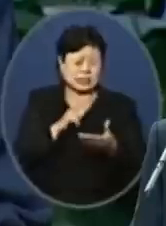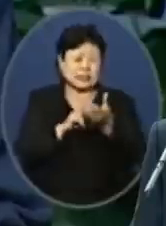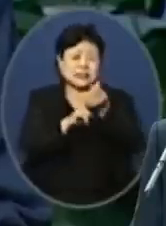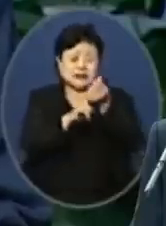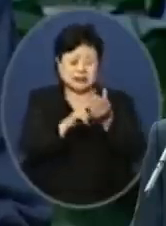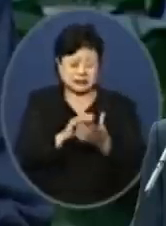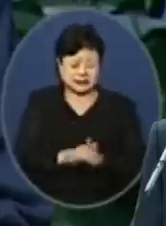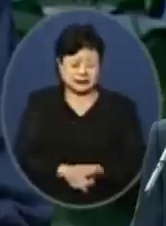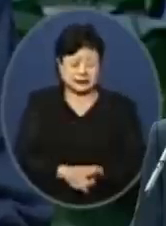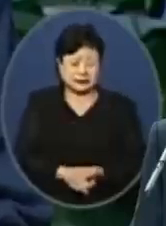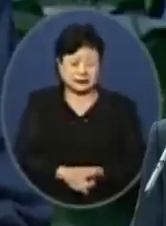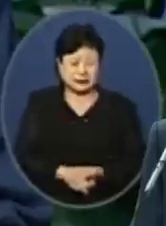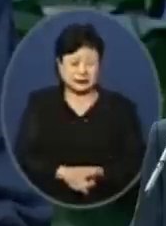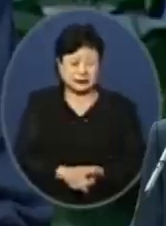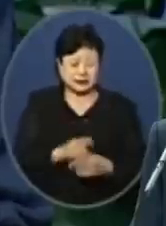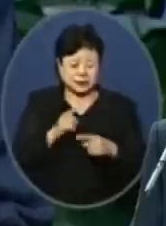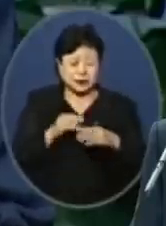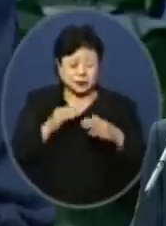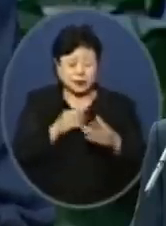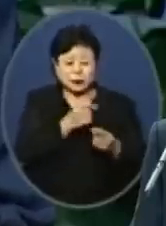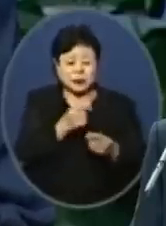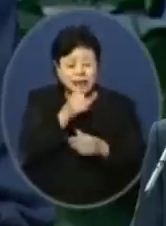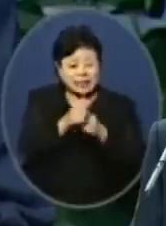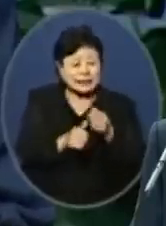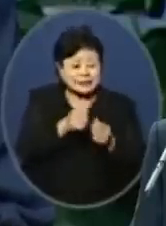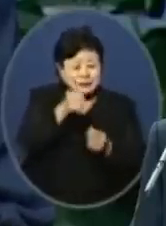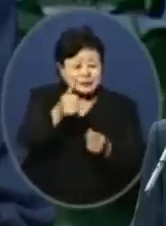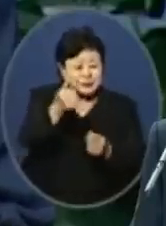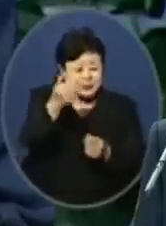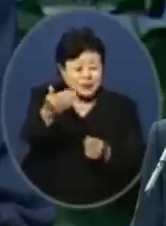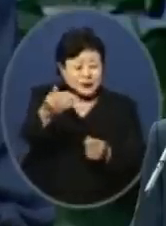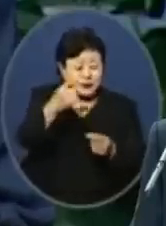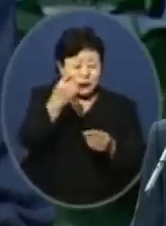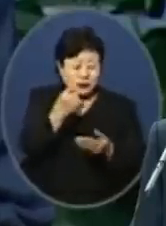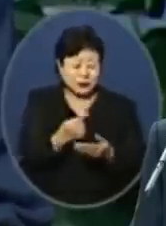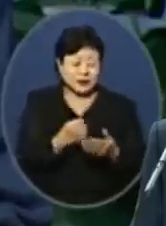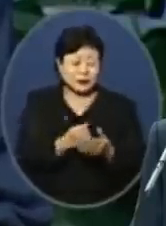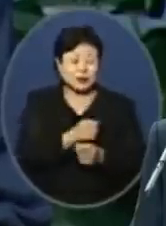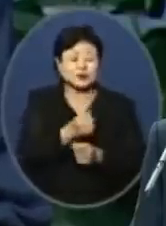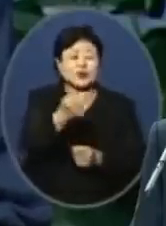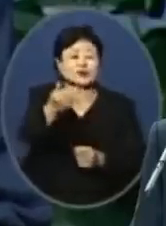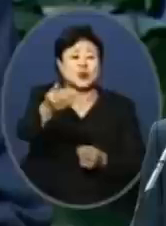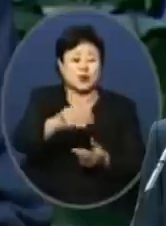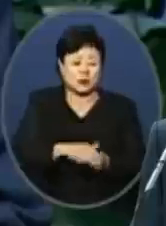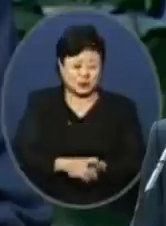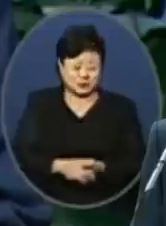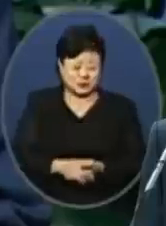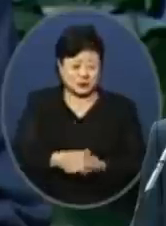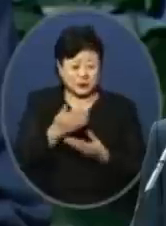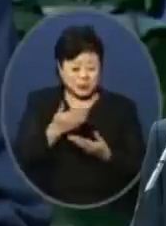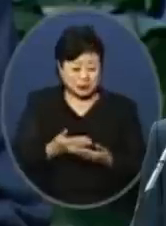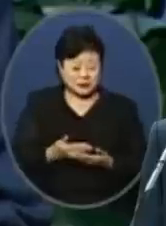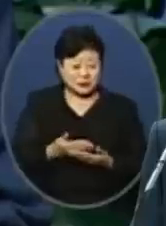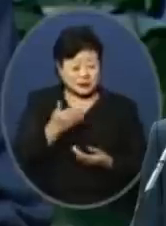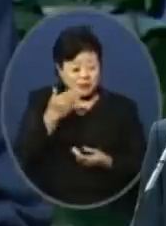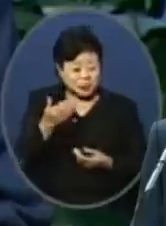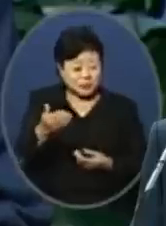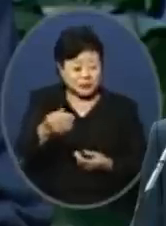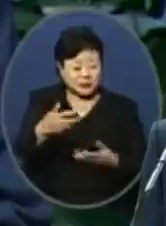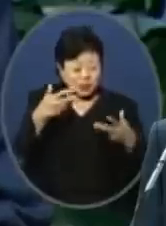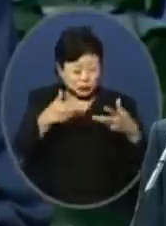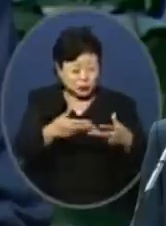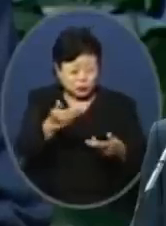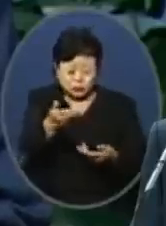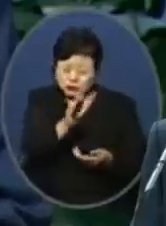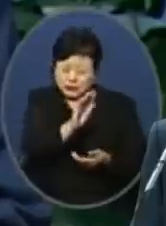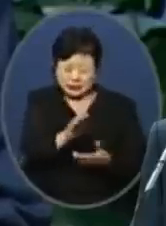것입니다. 교회도 한 가지인 것입니다. 하나님은 여러분을 교회에 올 때 늘 용서로서 받아주시지 여러분에게 조건을